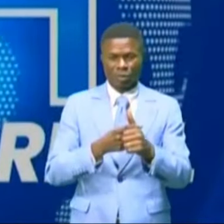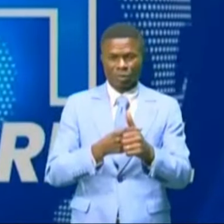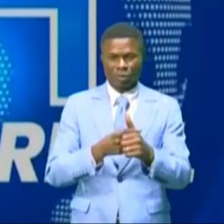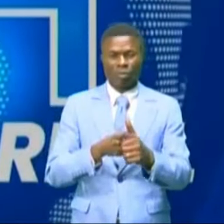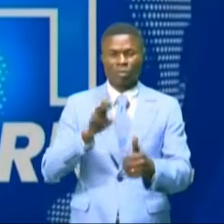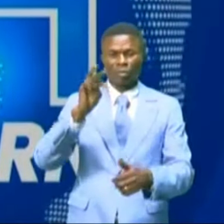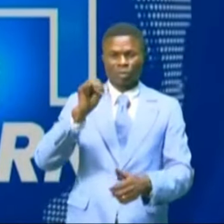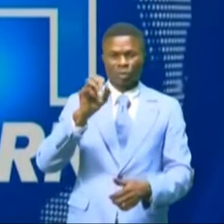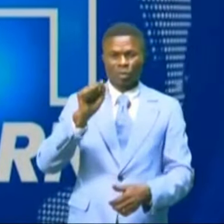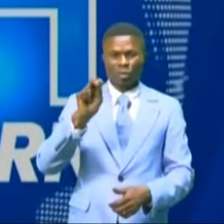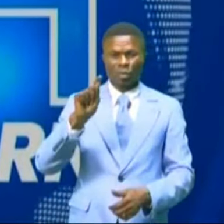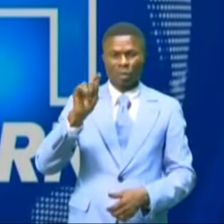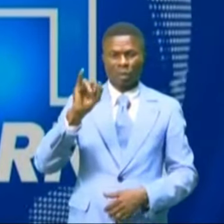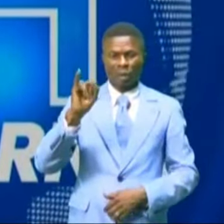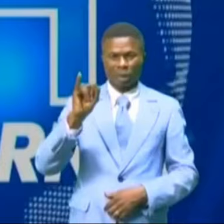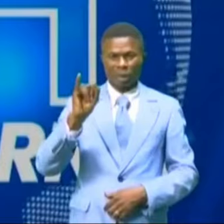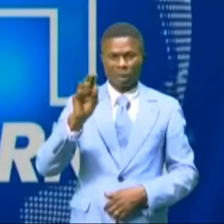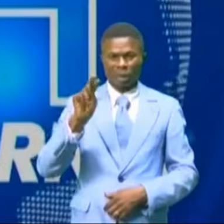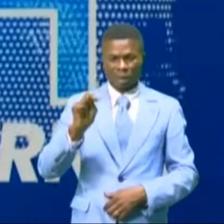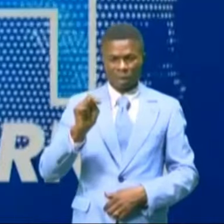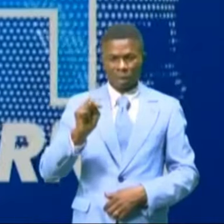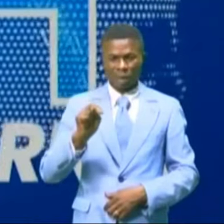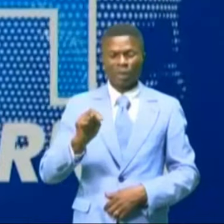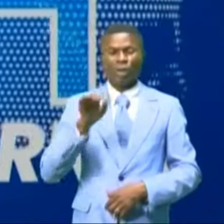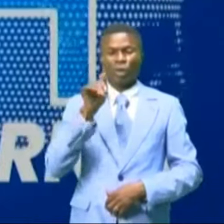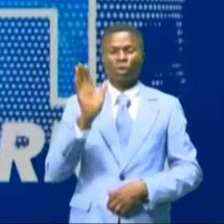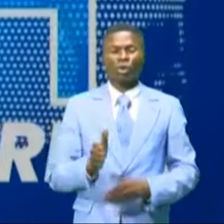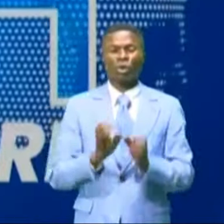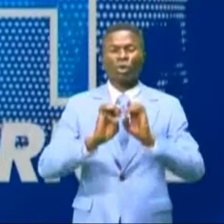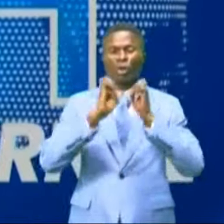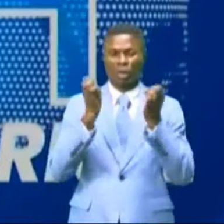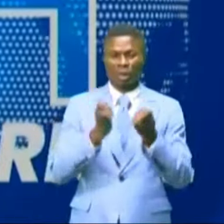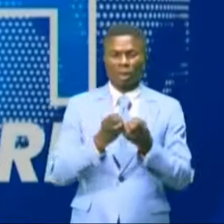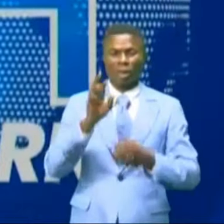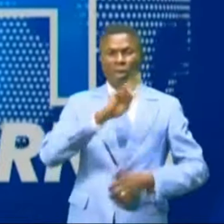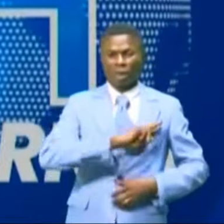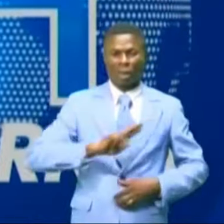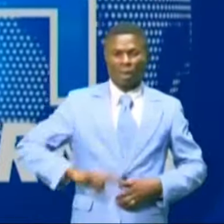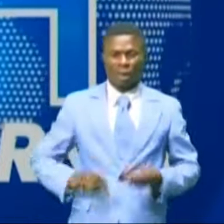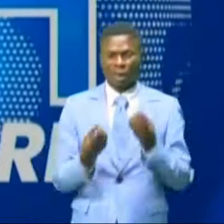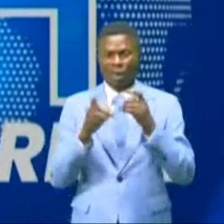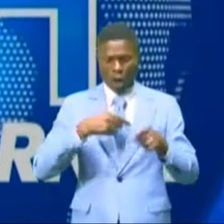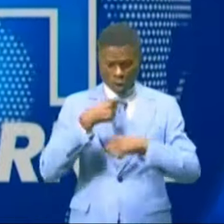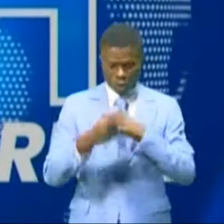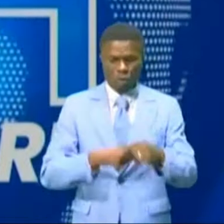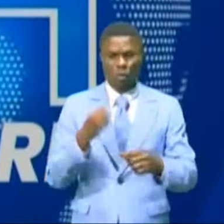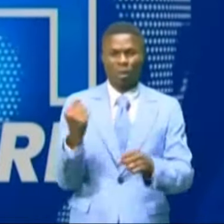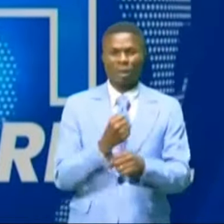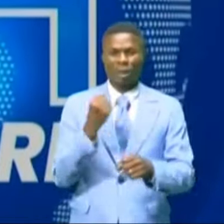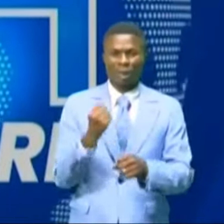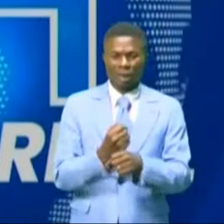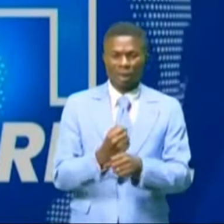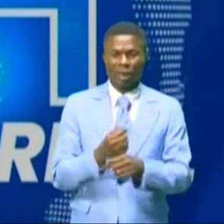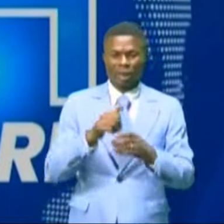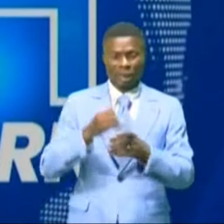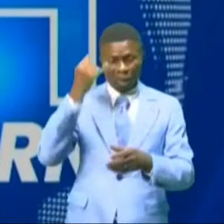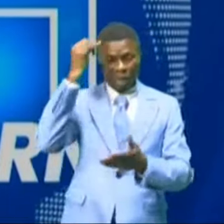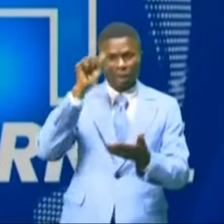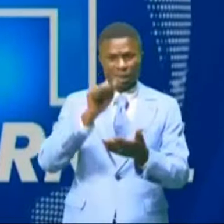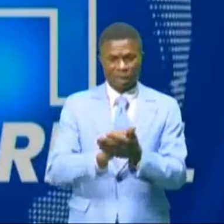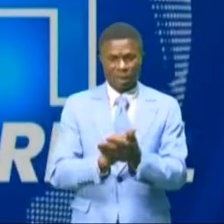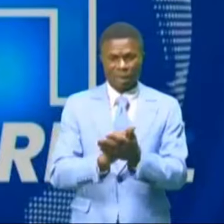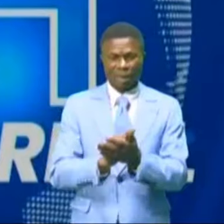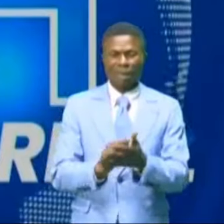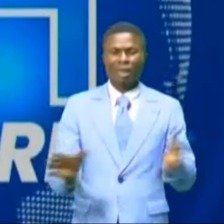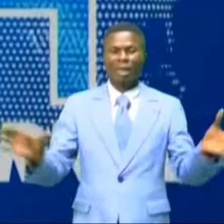Martin Lukusa, qui est directeur justement de cette entreprise, l'a dit, l'RDC se lance plutôt dans cet élan de